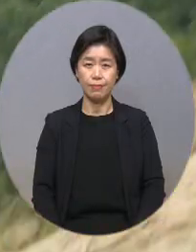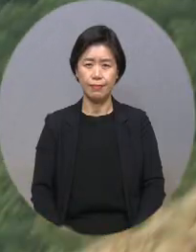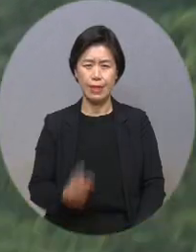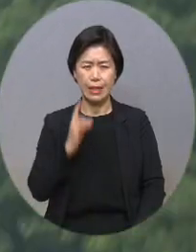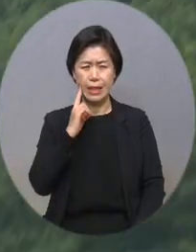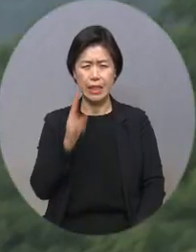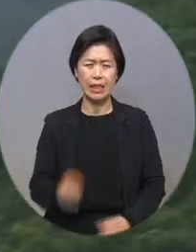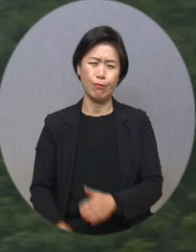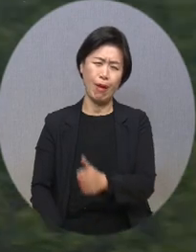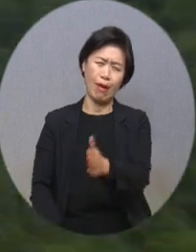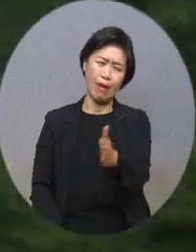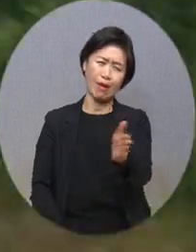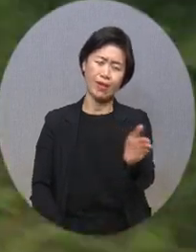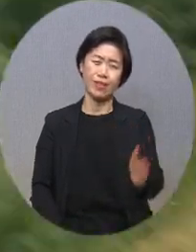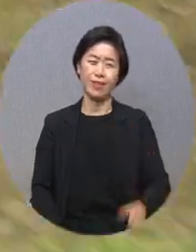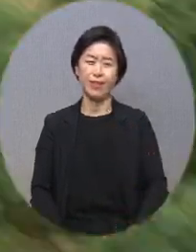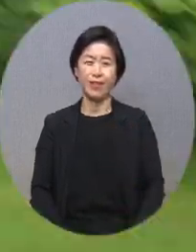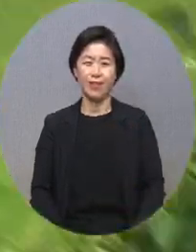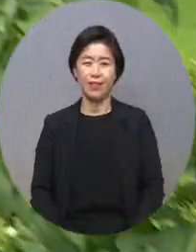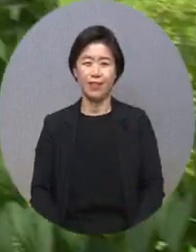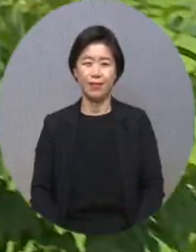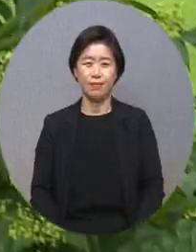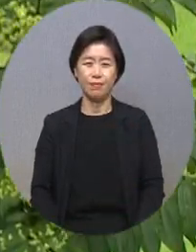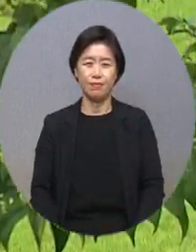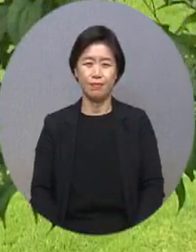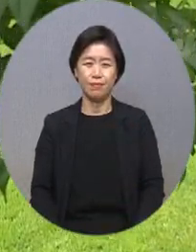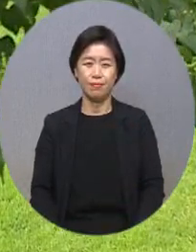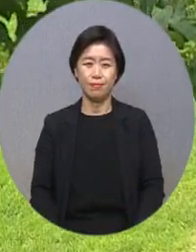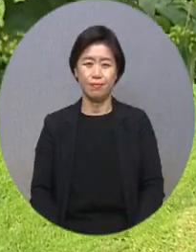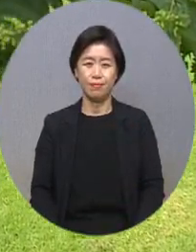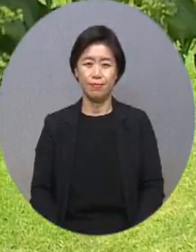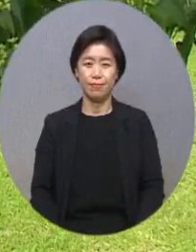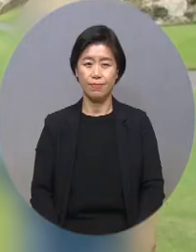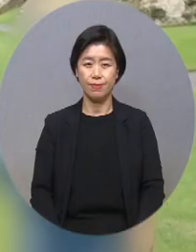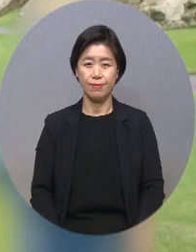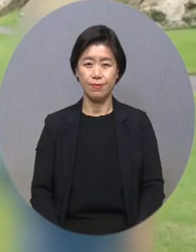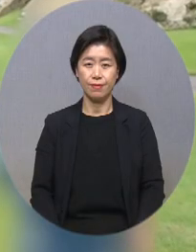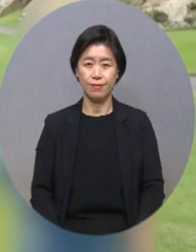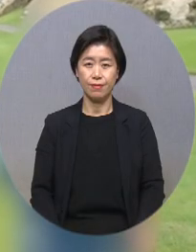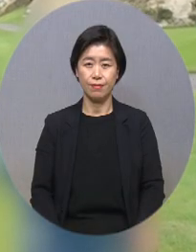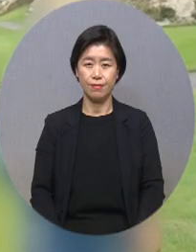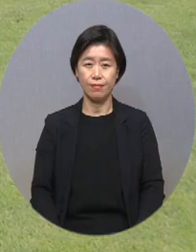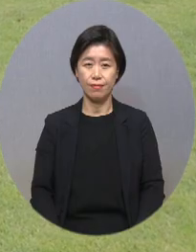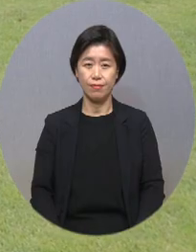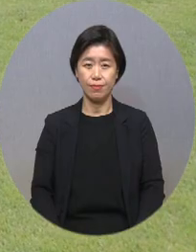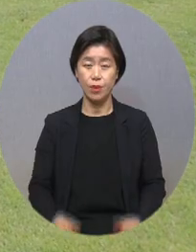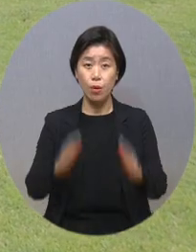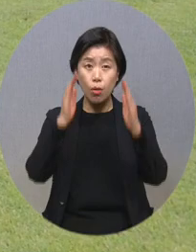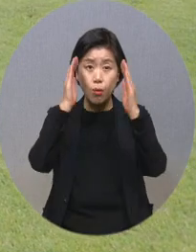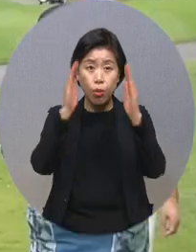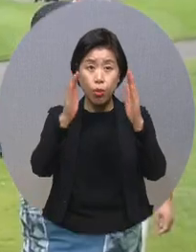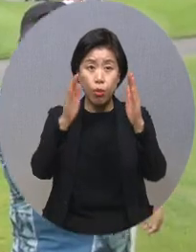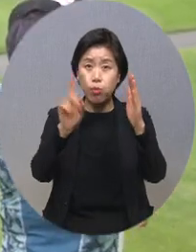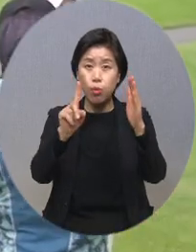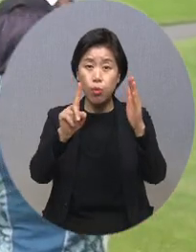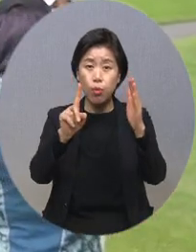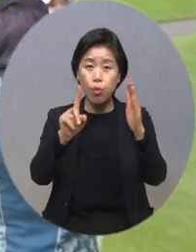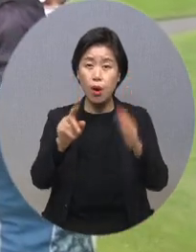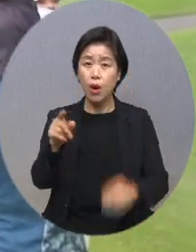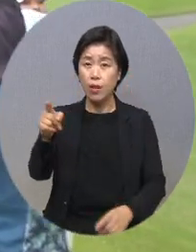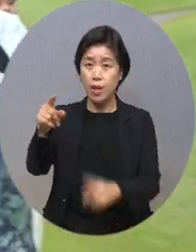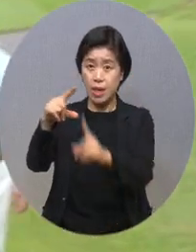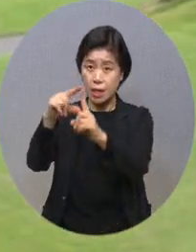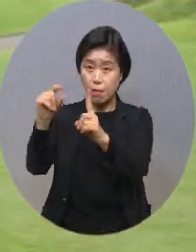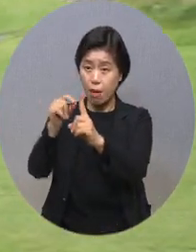짧은가? 아, 어? 너무 왼쪽이다. 짧은가? 온, 온. 아... 너 어디를 보고 친 거야? 너? 빗대는 저기잖아.